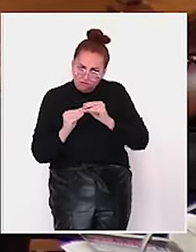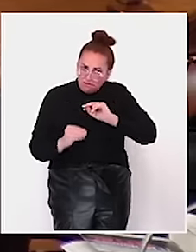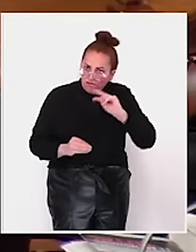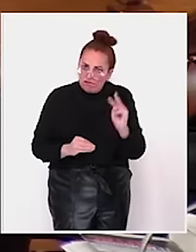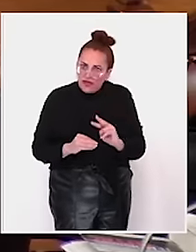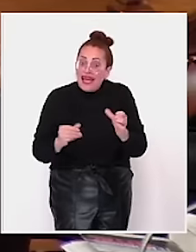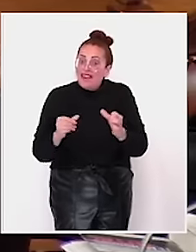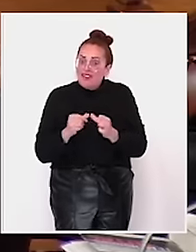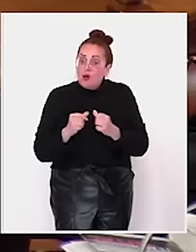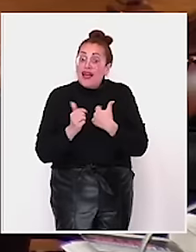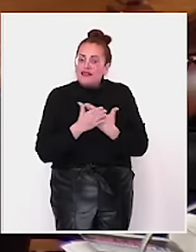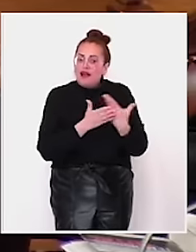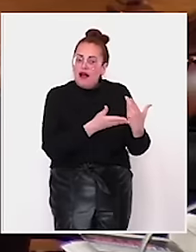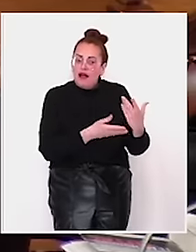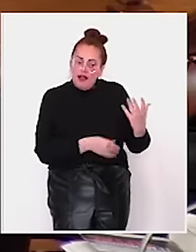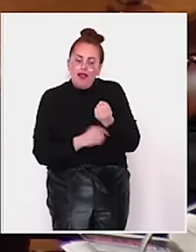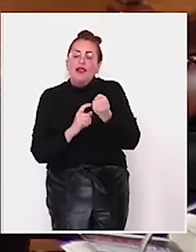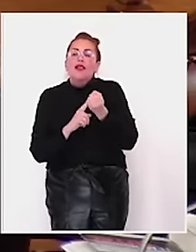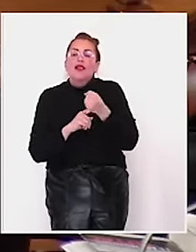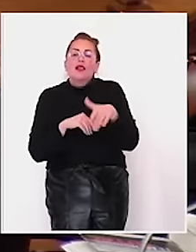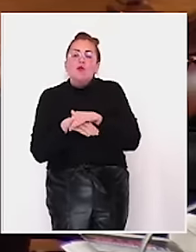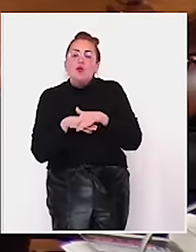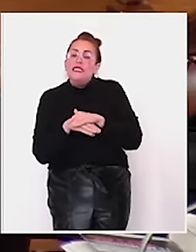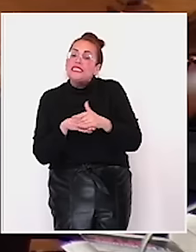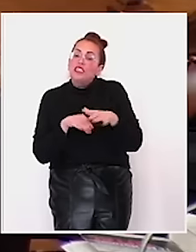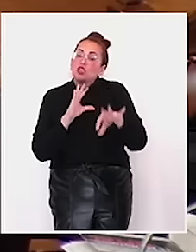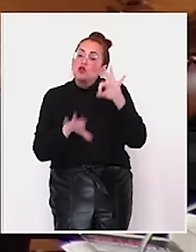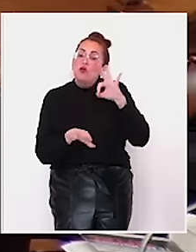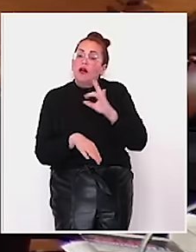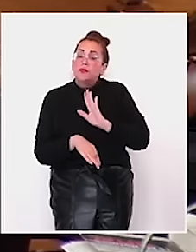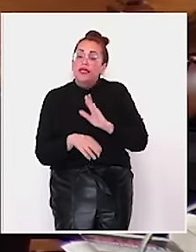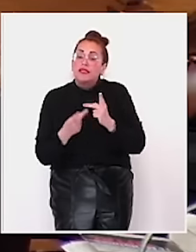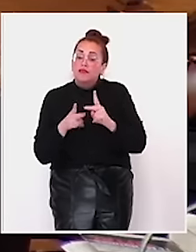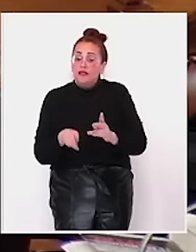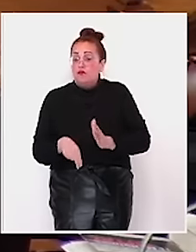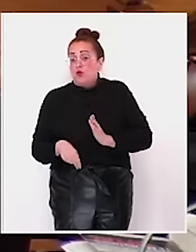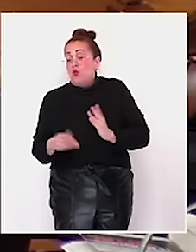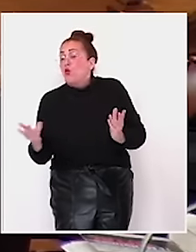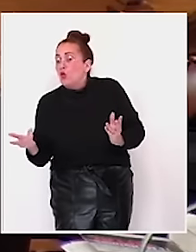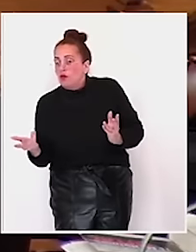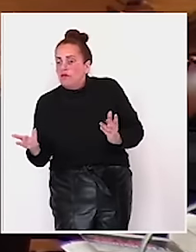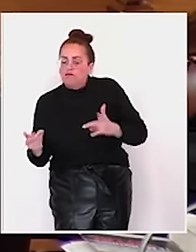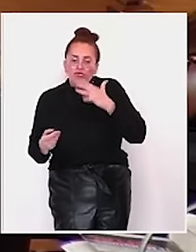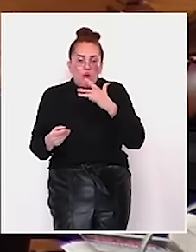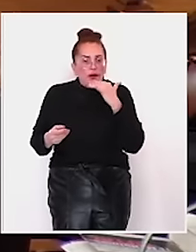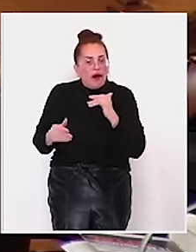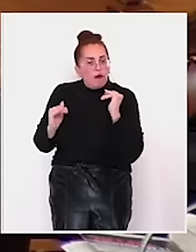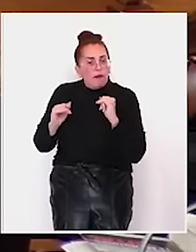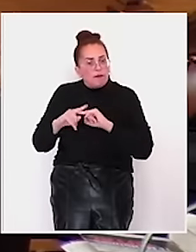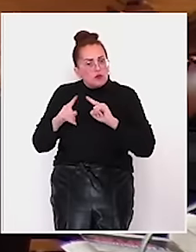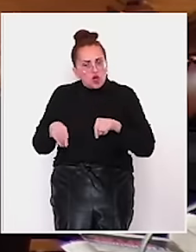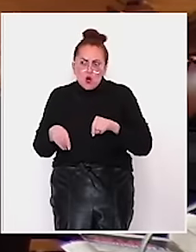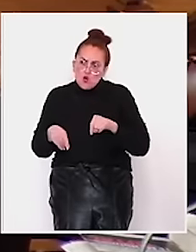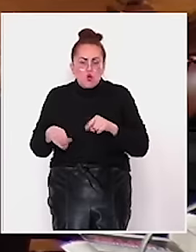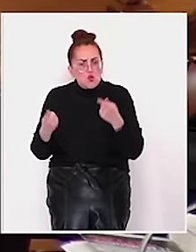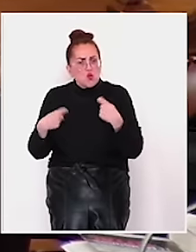la question de quel est le choix politique volontariste de la ville de Bordeaux, parce qu'on sait que l'opéra en plus c'est quand même une grosse partie du budget de la